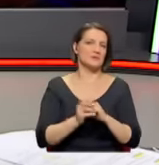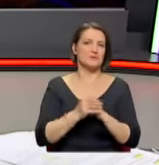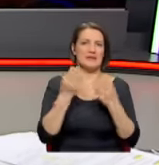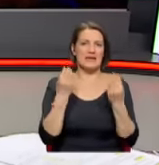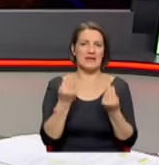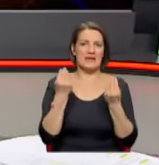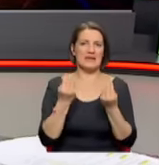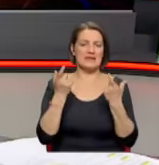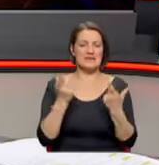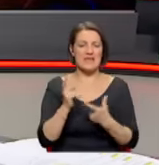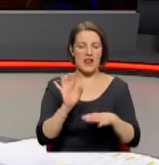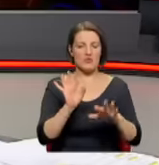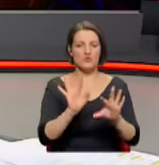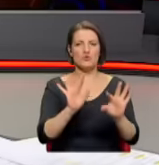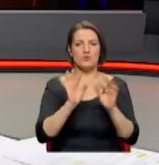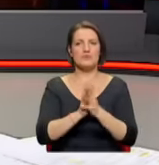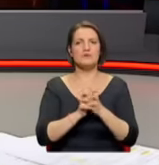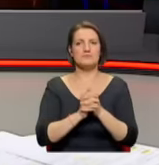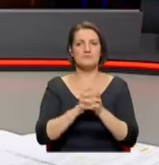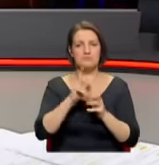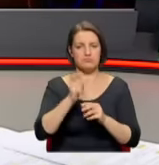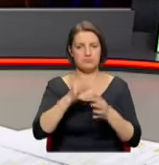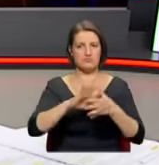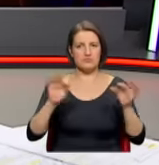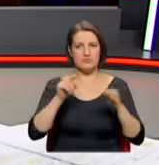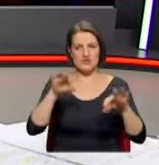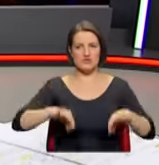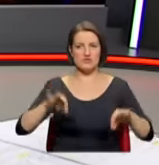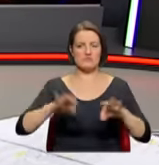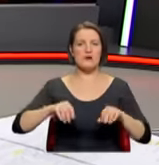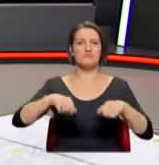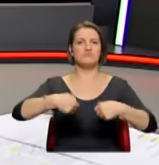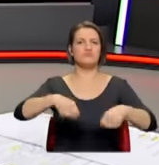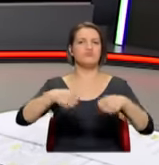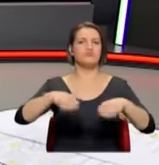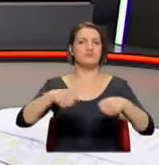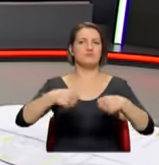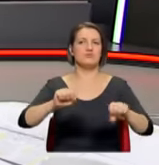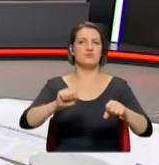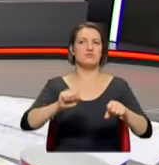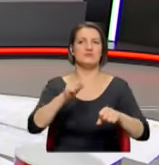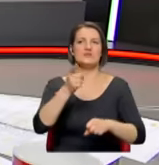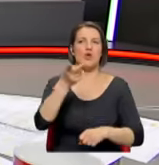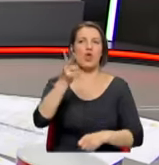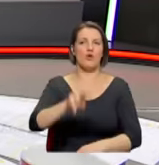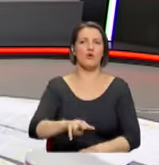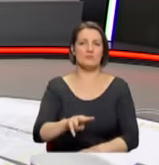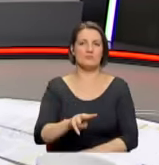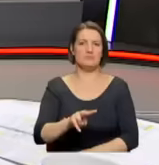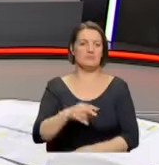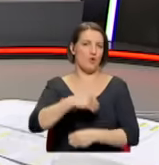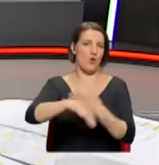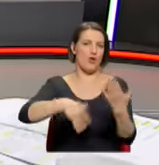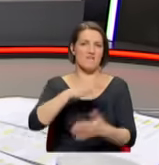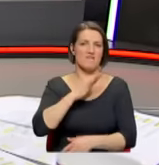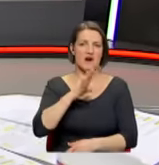İyi yere temas etmiş kıymetli izleyicimiz. Şimdi gelelim, motosiklette bir ölüm olayı